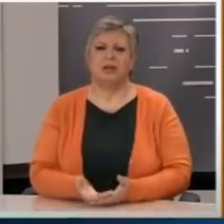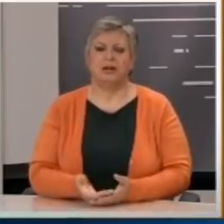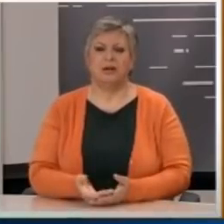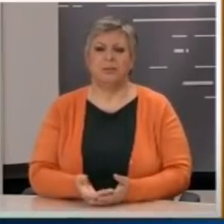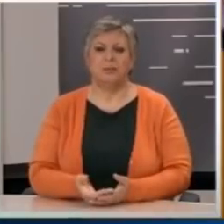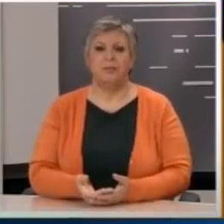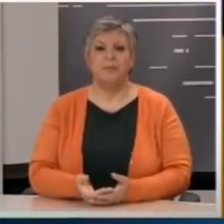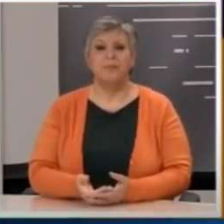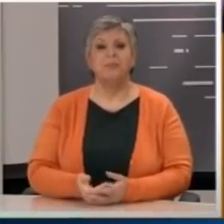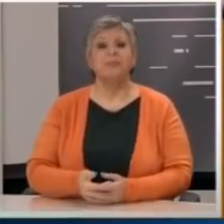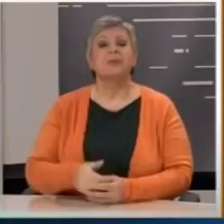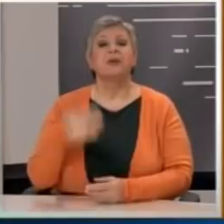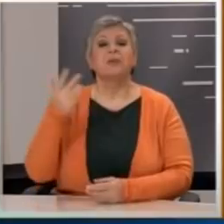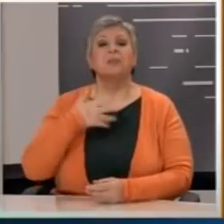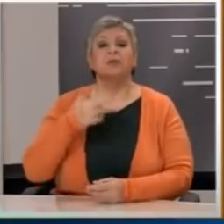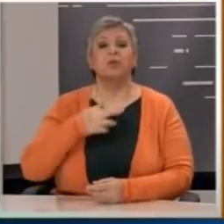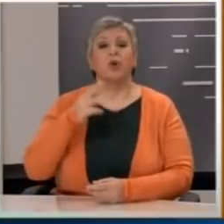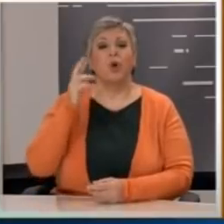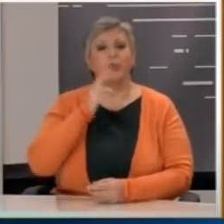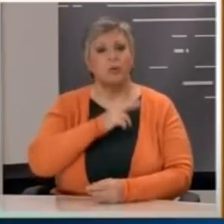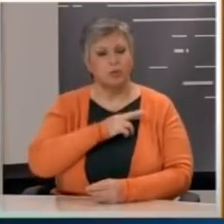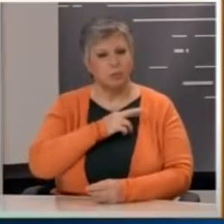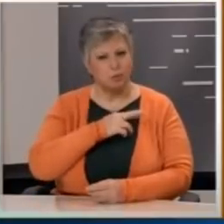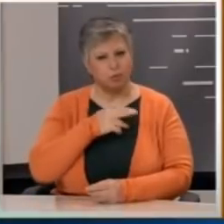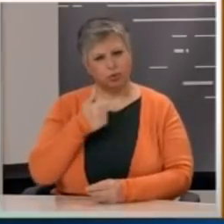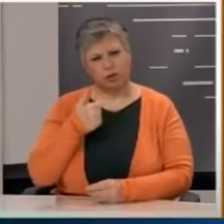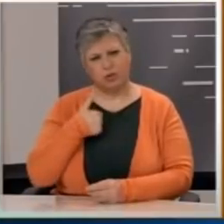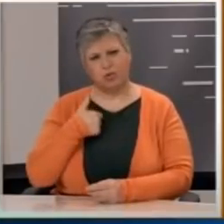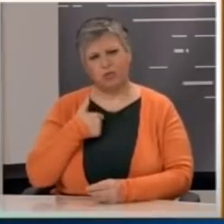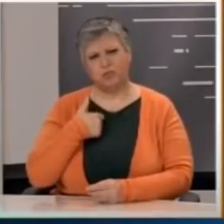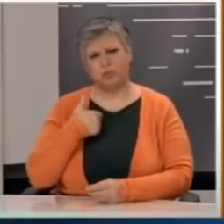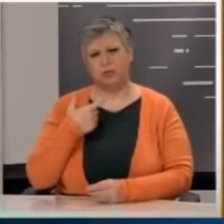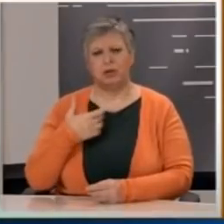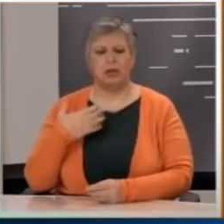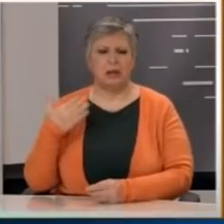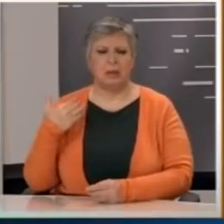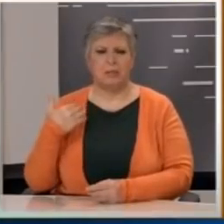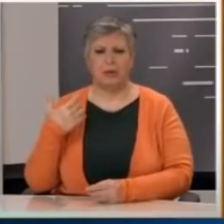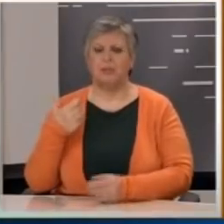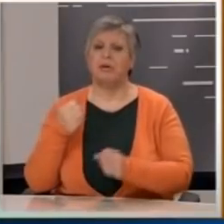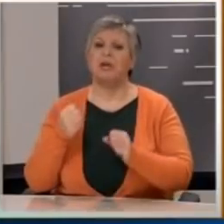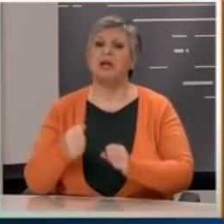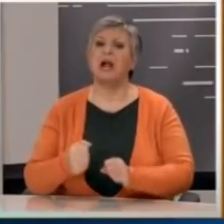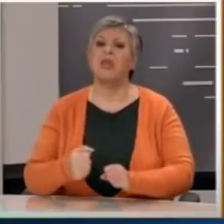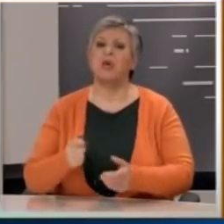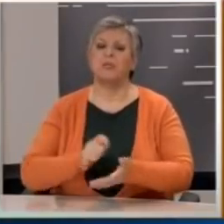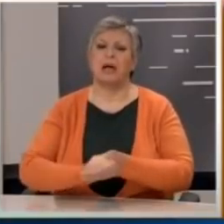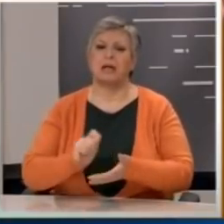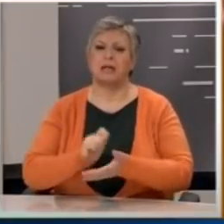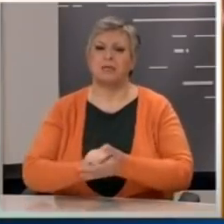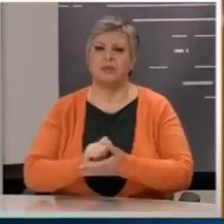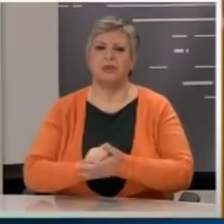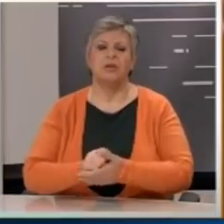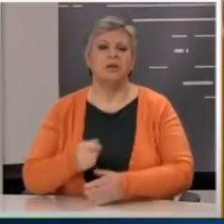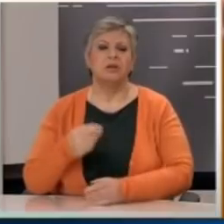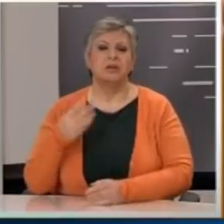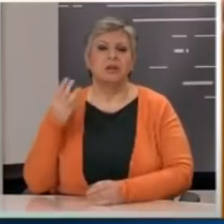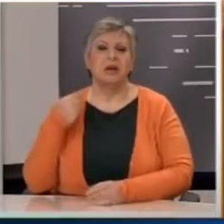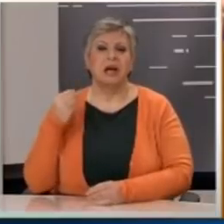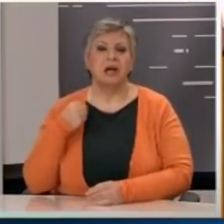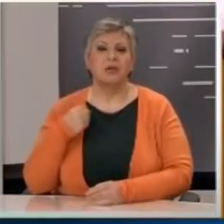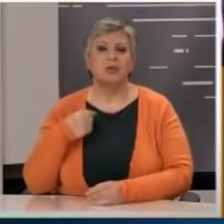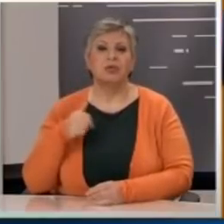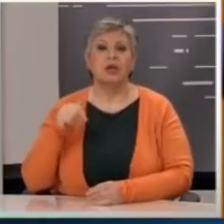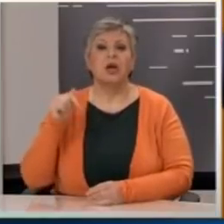Λοιπόν, είπε ο κύριος Πρωθυπουργός, τον άκουσα από το γραφείο μου, ότι 30.000 είχε πάρει